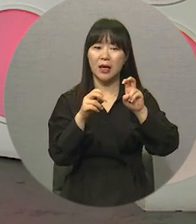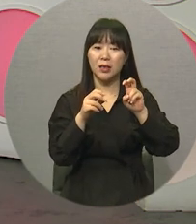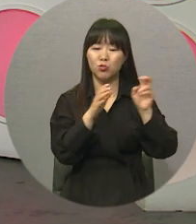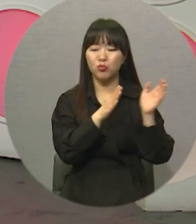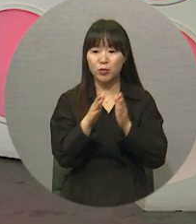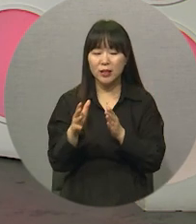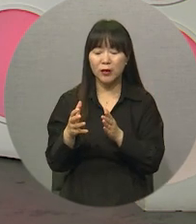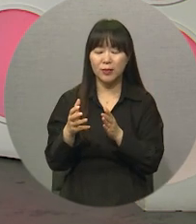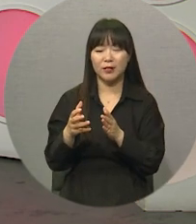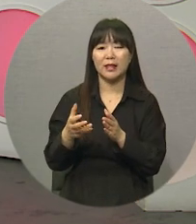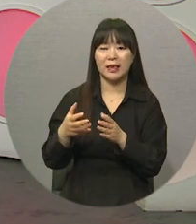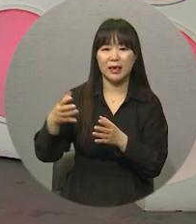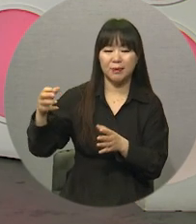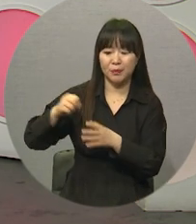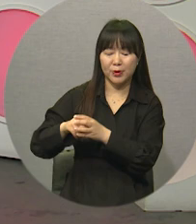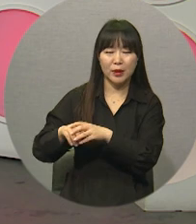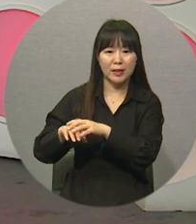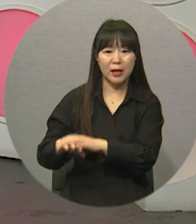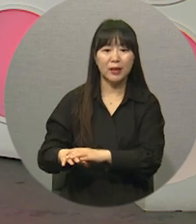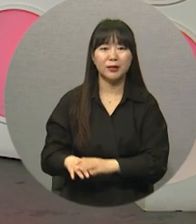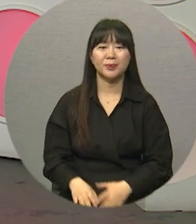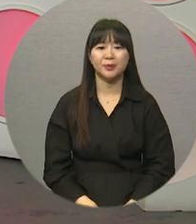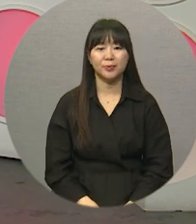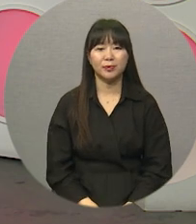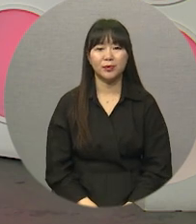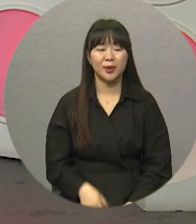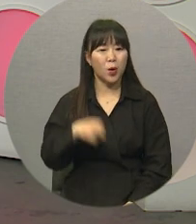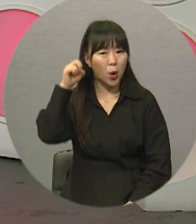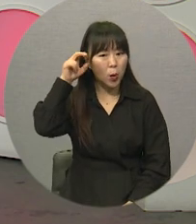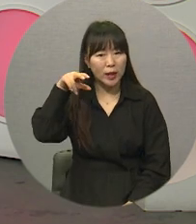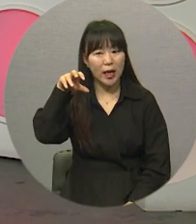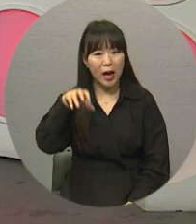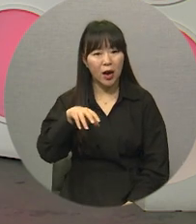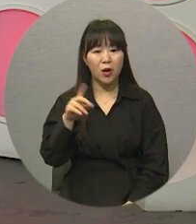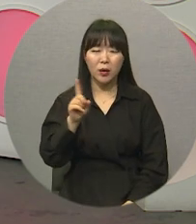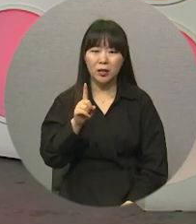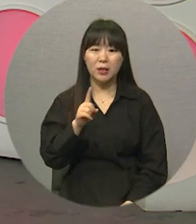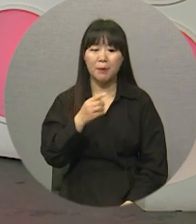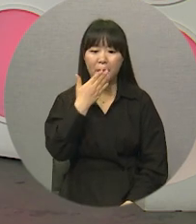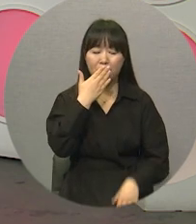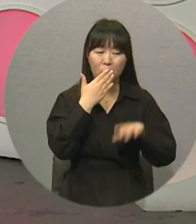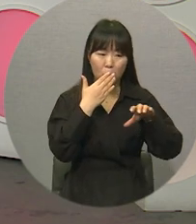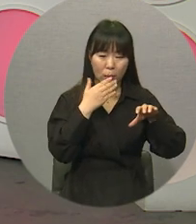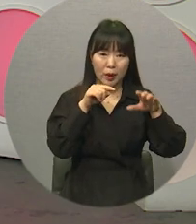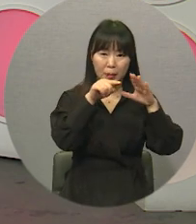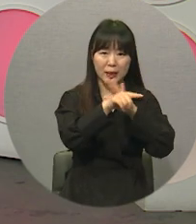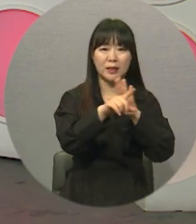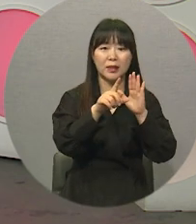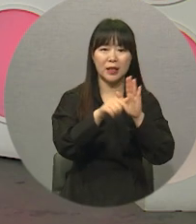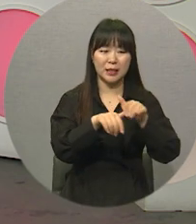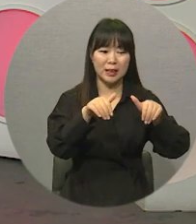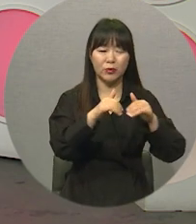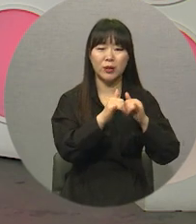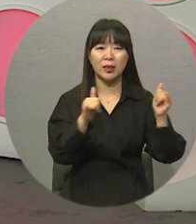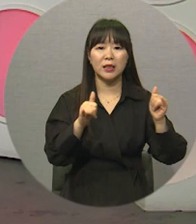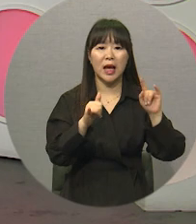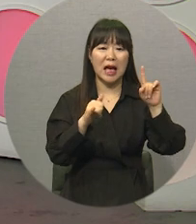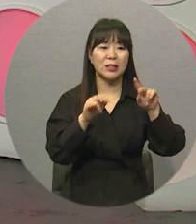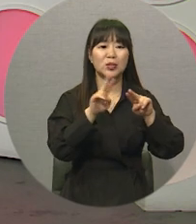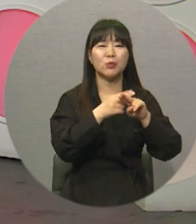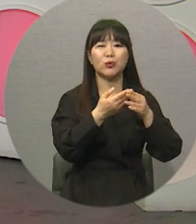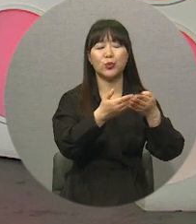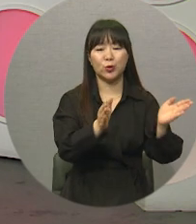가요. 가방에. 네, 그래가지고 네. 뭐 호텔이나 네. 어디 이렇게 음식점 갔을 때 종업원들한테 하나씩 선물로